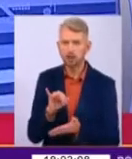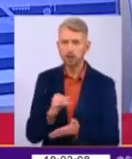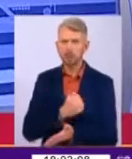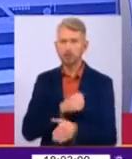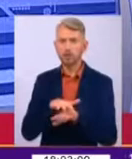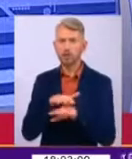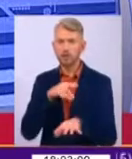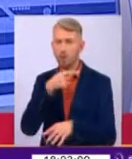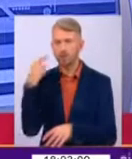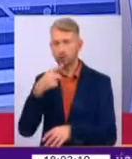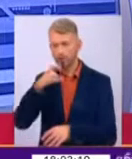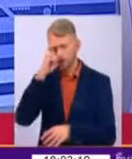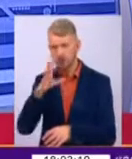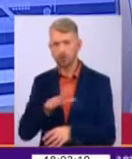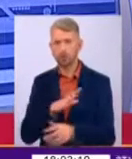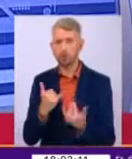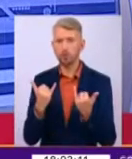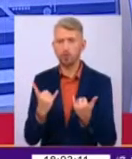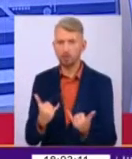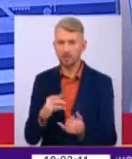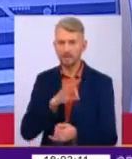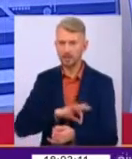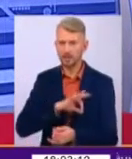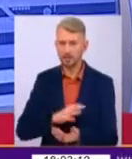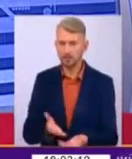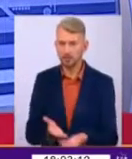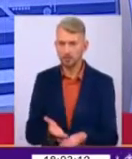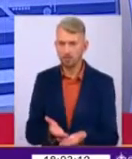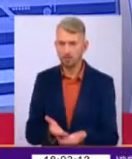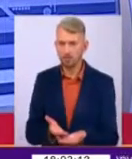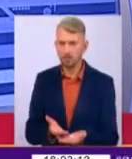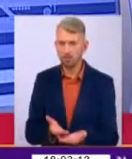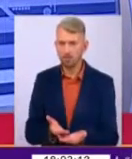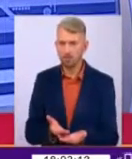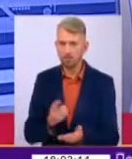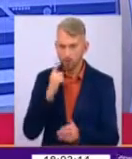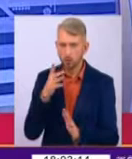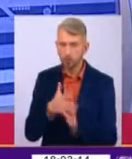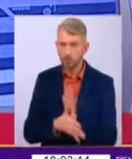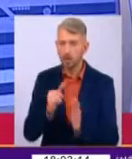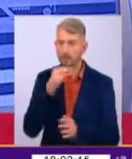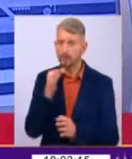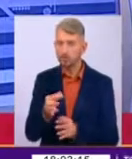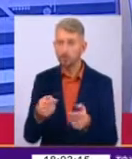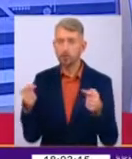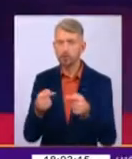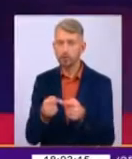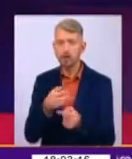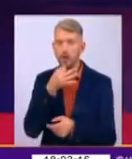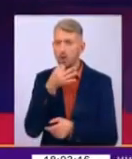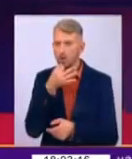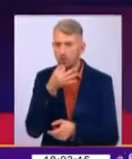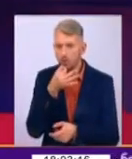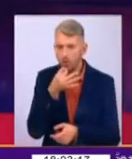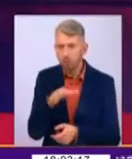Збройних сил Російської Федерації були сьогодні задіяні? Розумієте? І відповідь однозначно любий